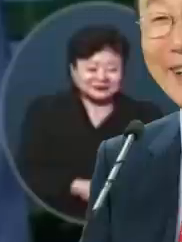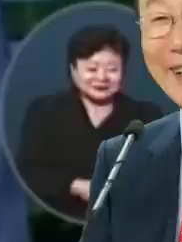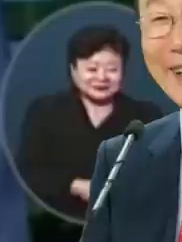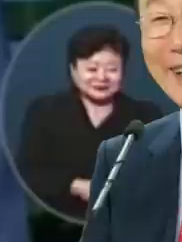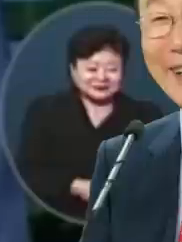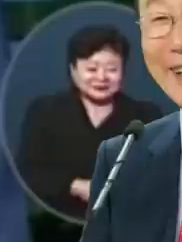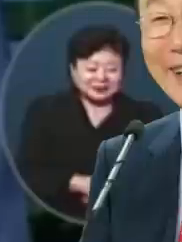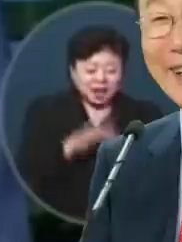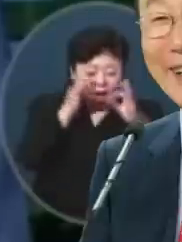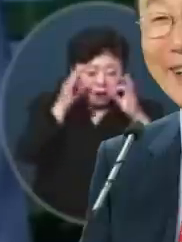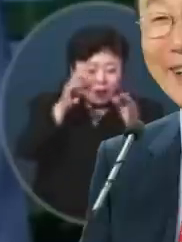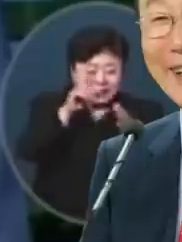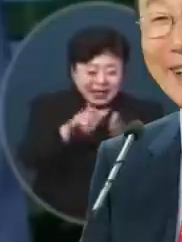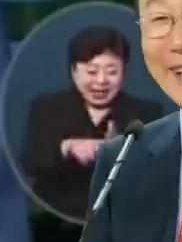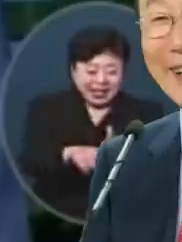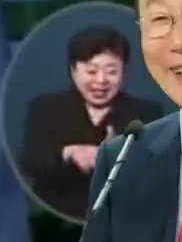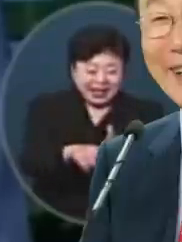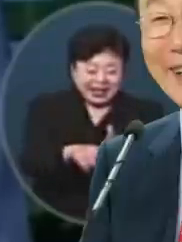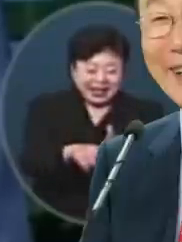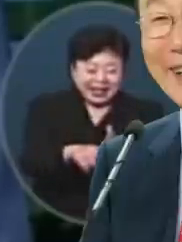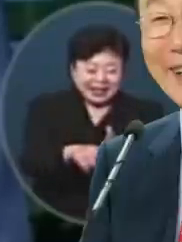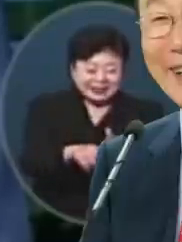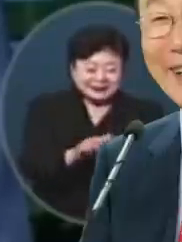그걸 볼 때